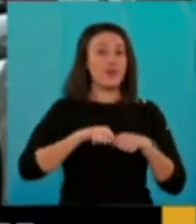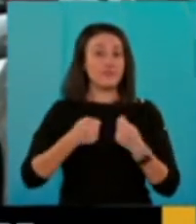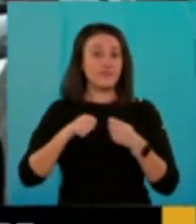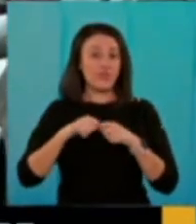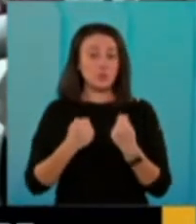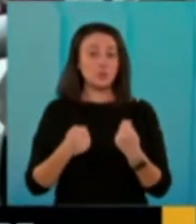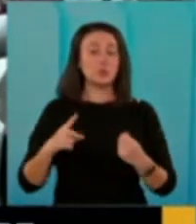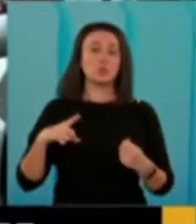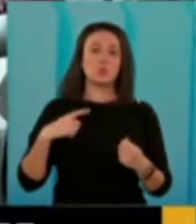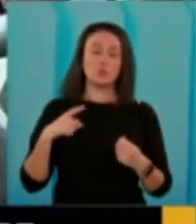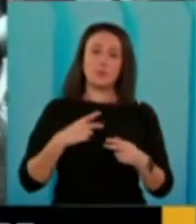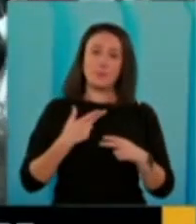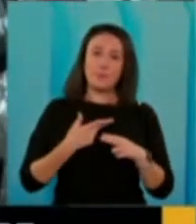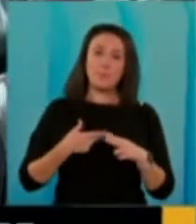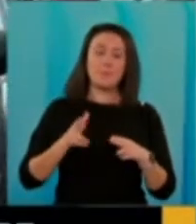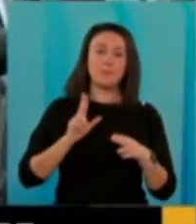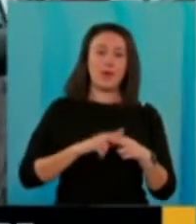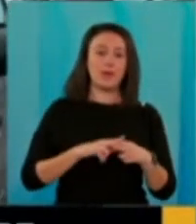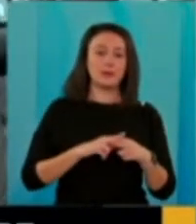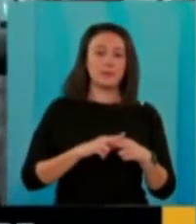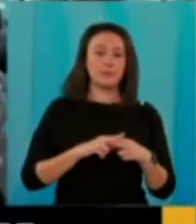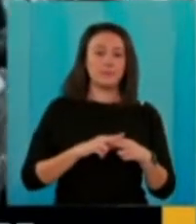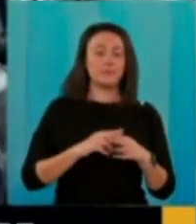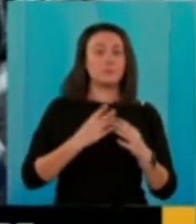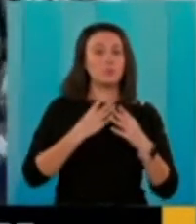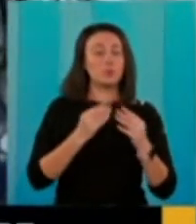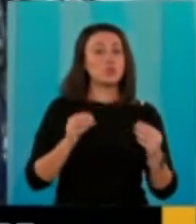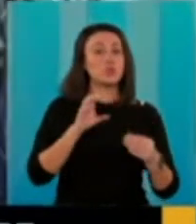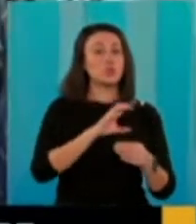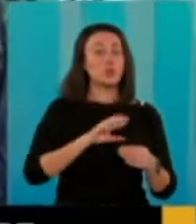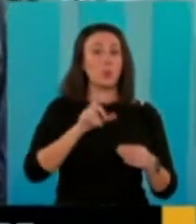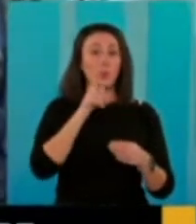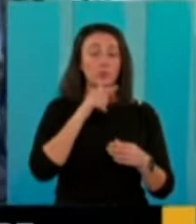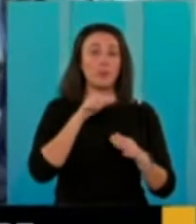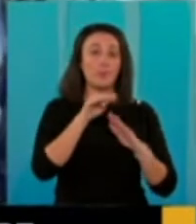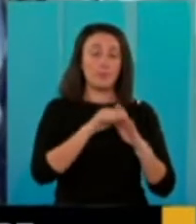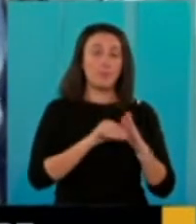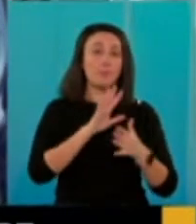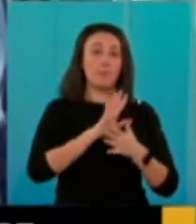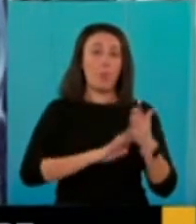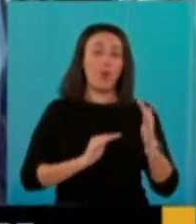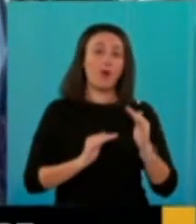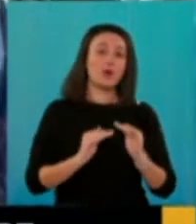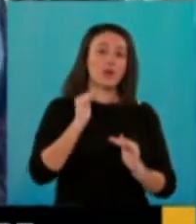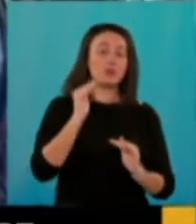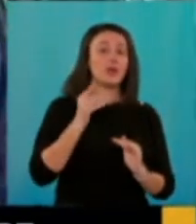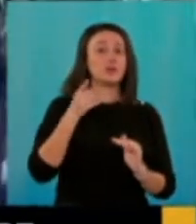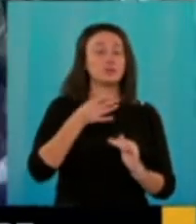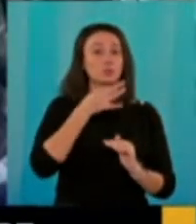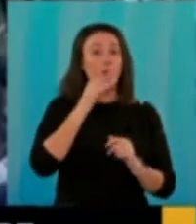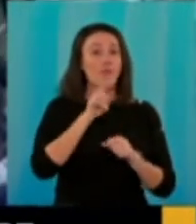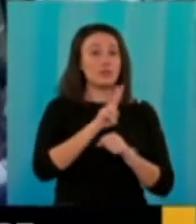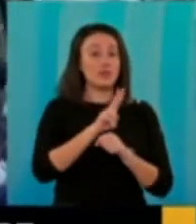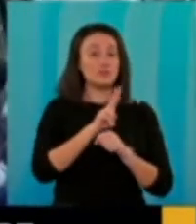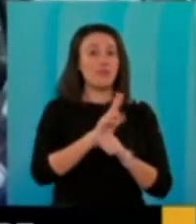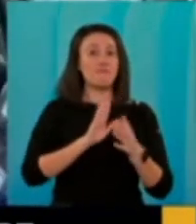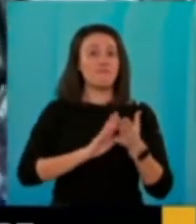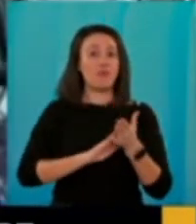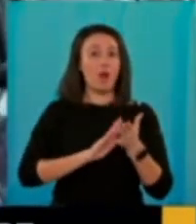sunt cu incidență mai mare în zonele în care nivelul de poluanți crește, ceea ce atrage atenția